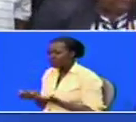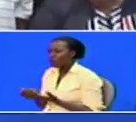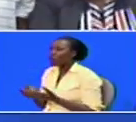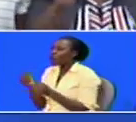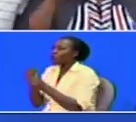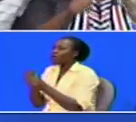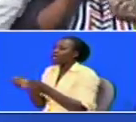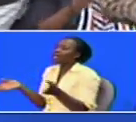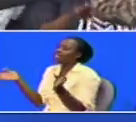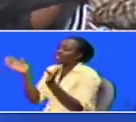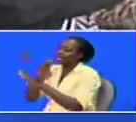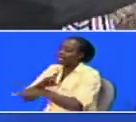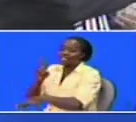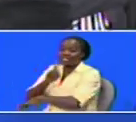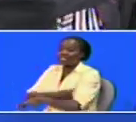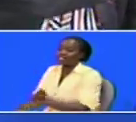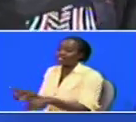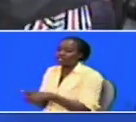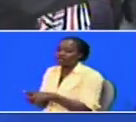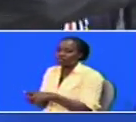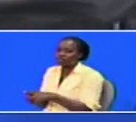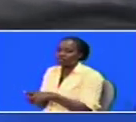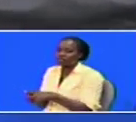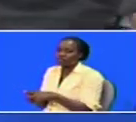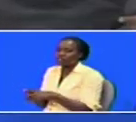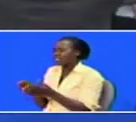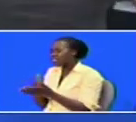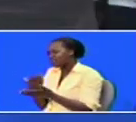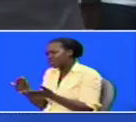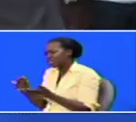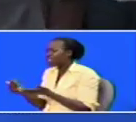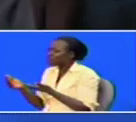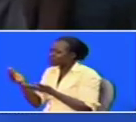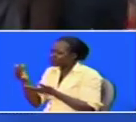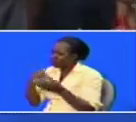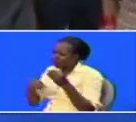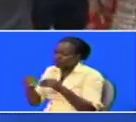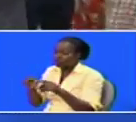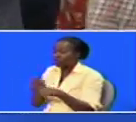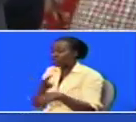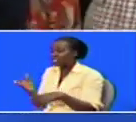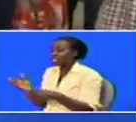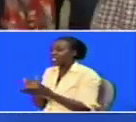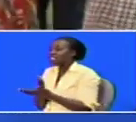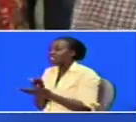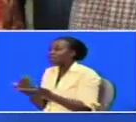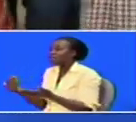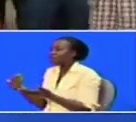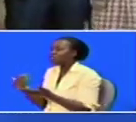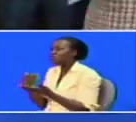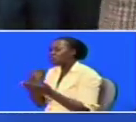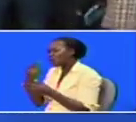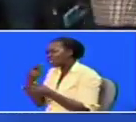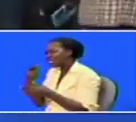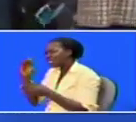mchana usiku, mchana usiku. Mambo hayo pia yanachangia katika kufanya kazi. Kwa hivyo haya ni mambo ambayo mlikuwa mmetaja katika